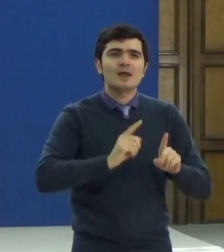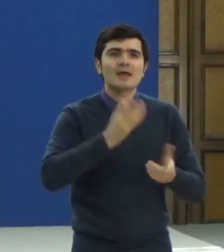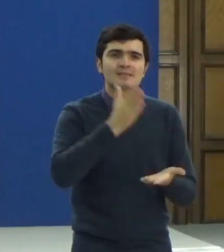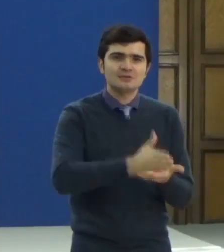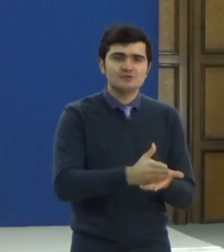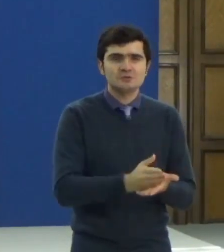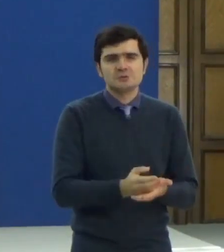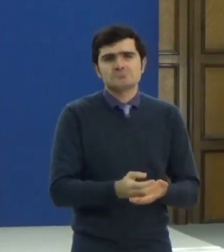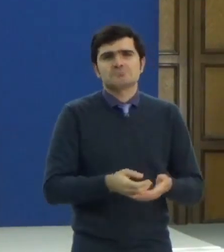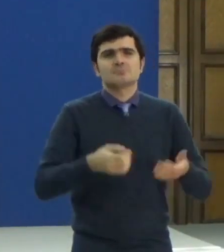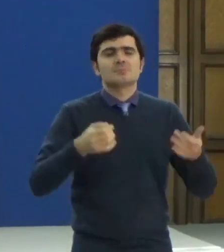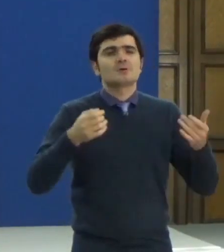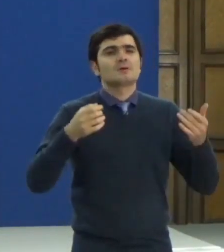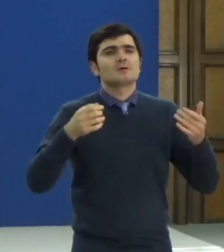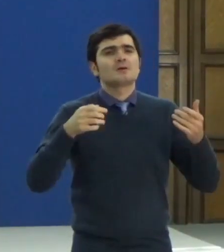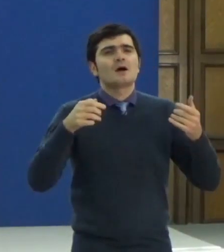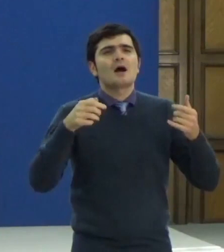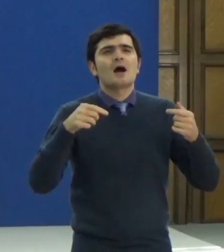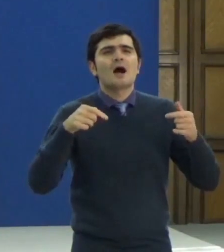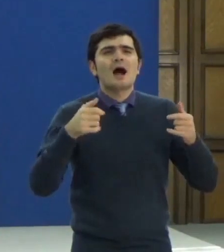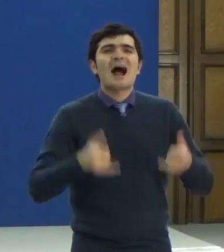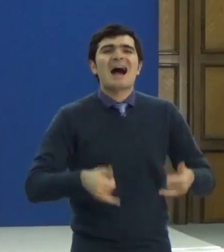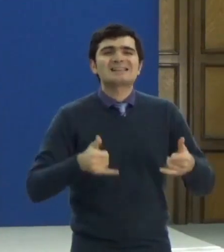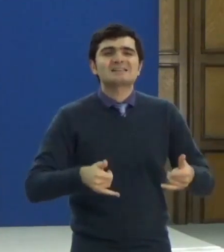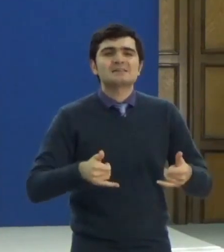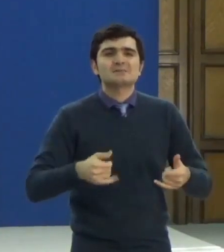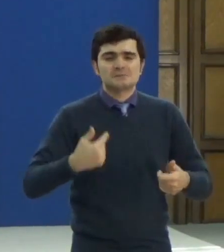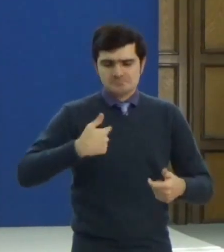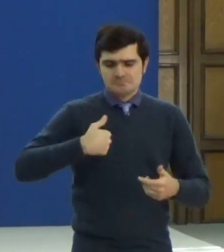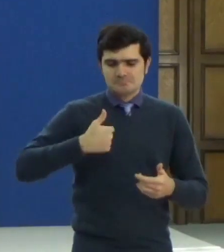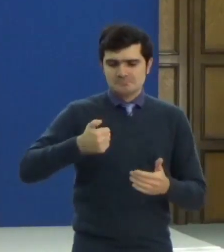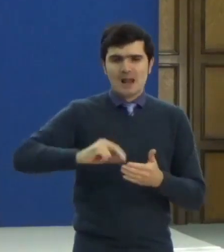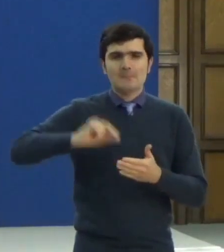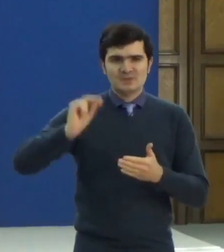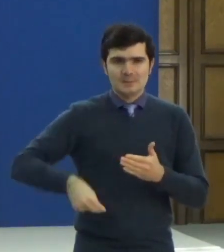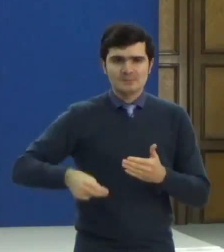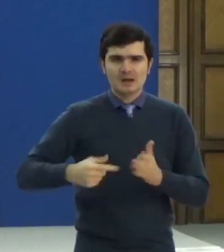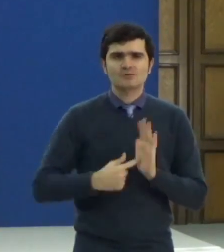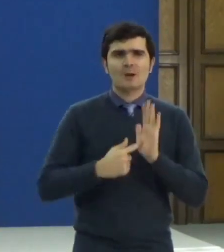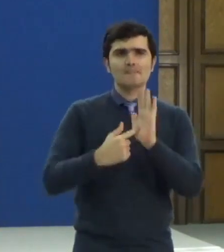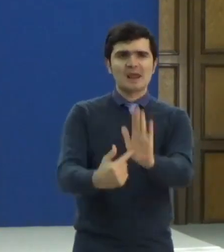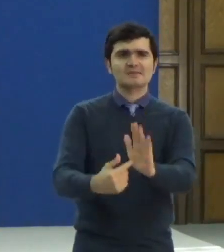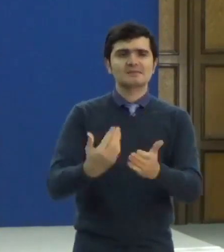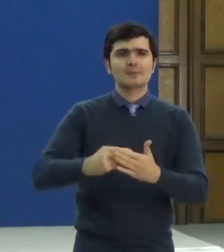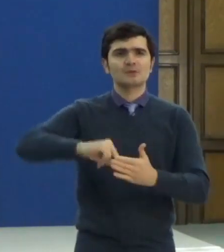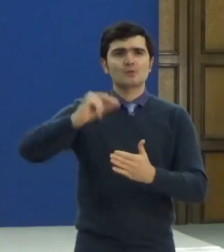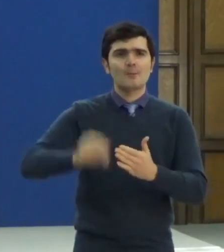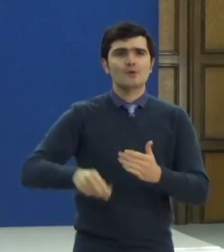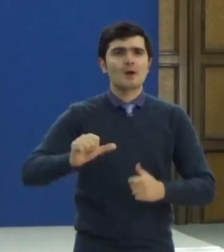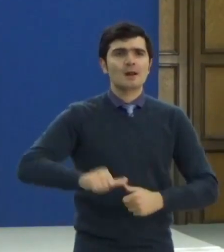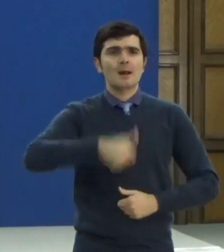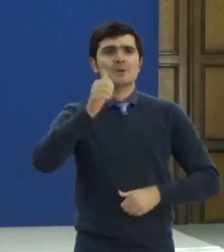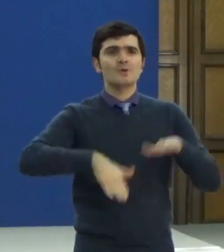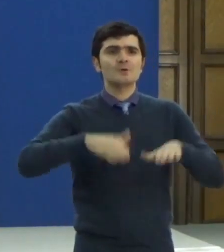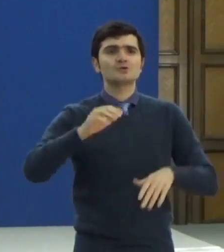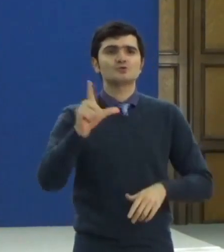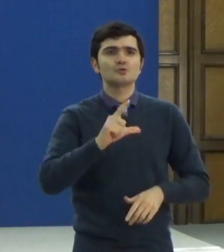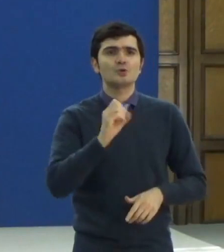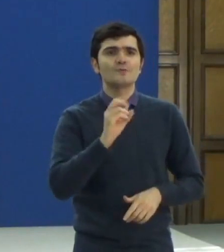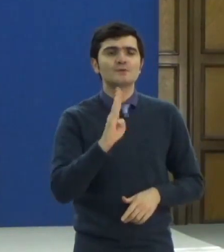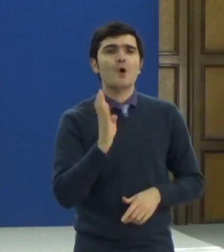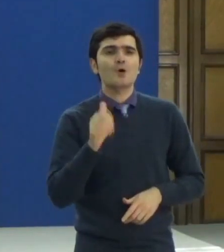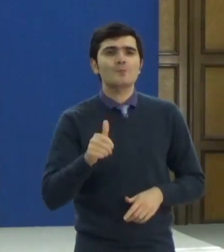astăzi am semnat și am prezentat spre aprobare și avizare domnului prim-ministru Ludovic Orban